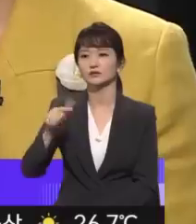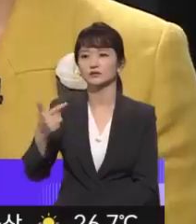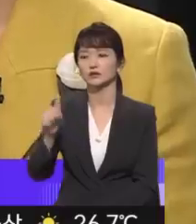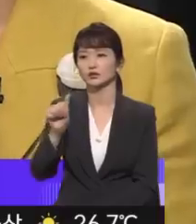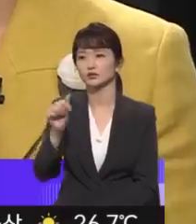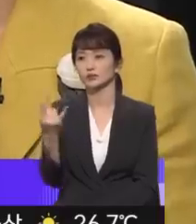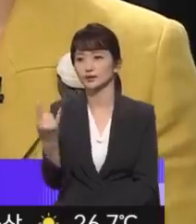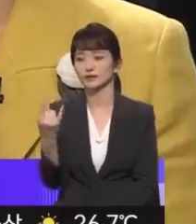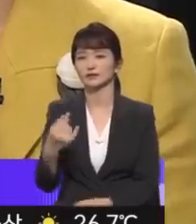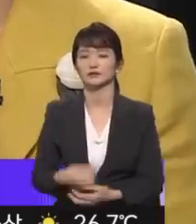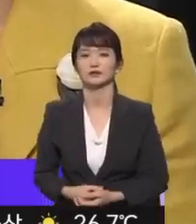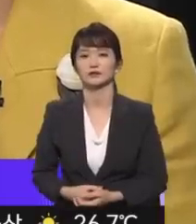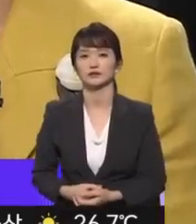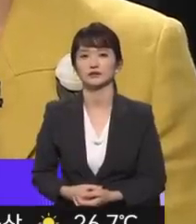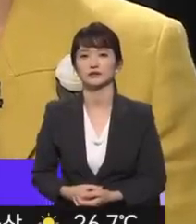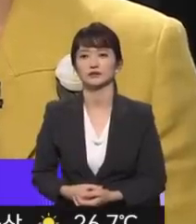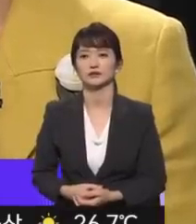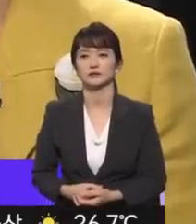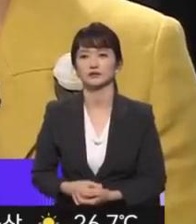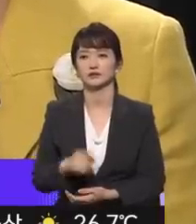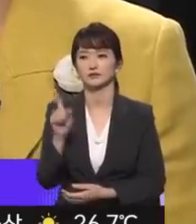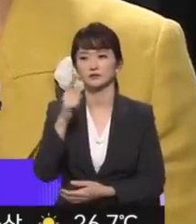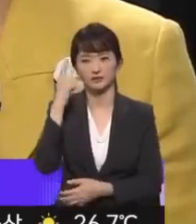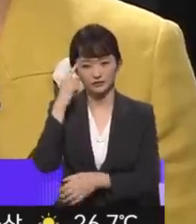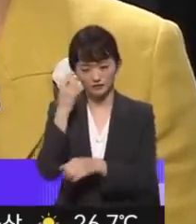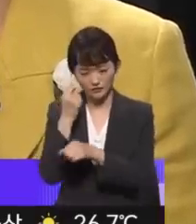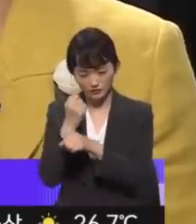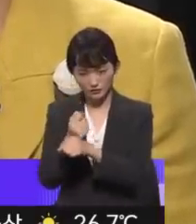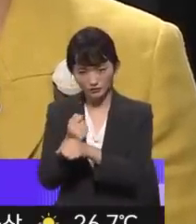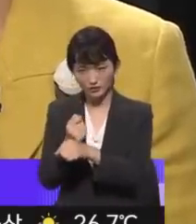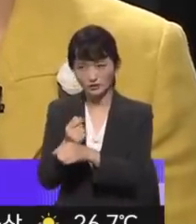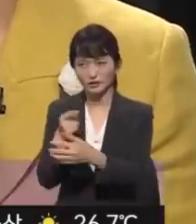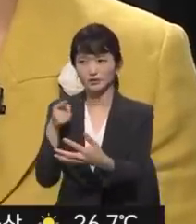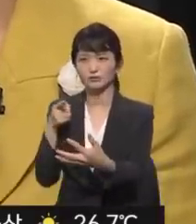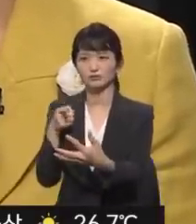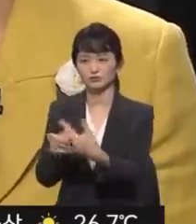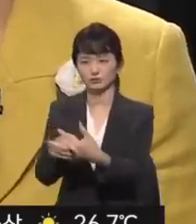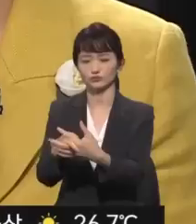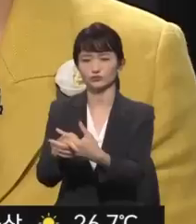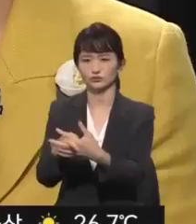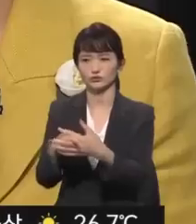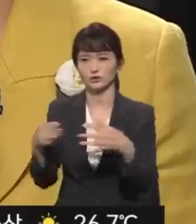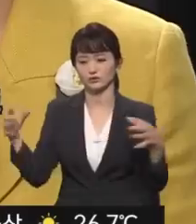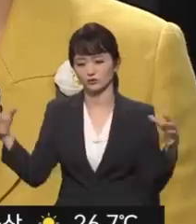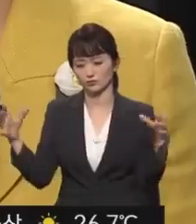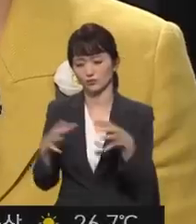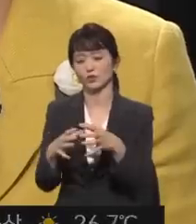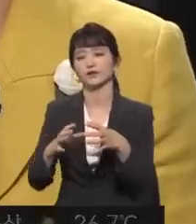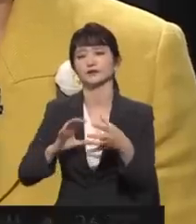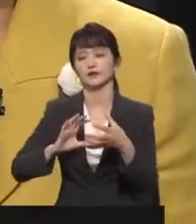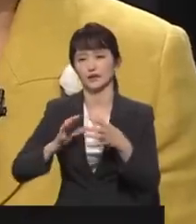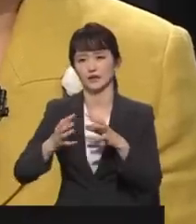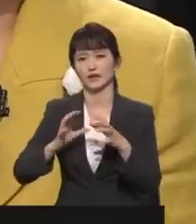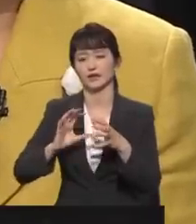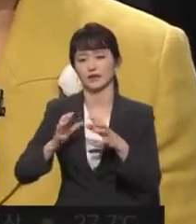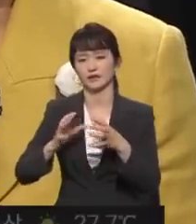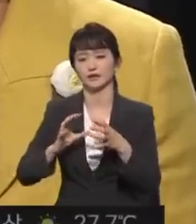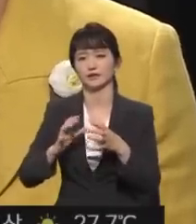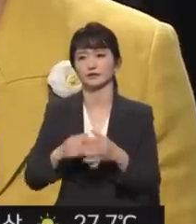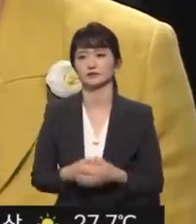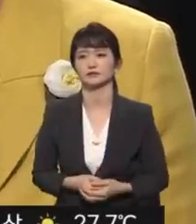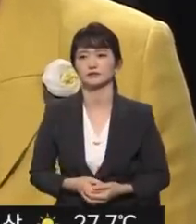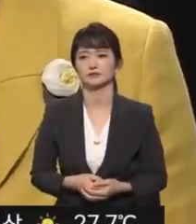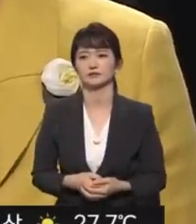박찬 짜 그 연찬회 가 아니고 연구할 때 연차에 대 뚜루 찬 접어든 요가 연구하고 뭐 세미나 같은거 한다는 연 차는데